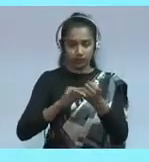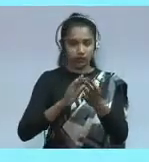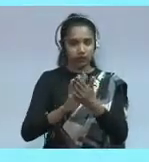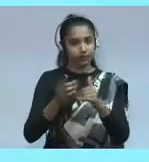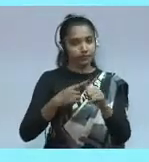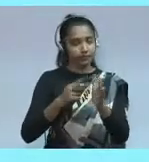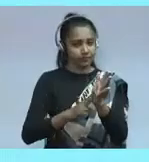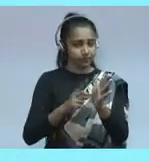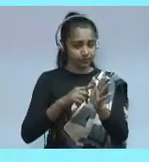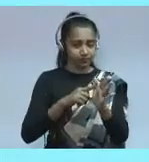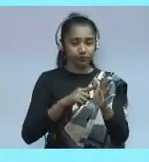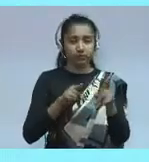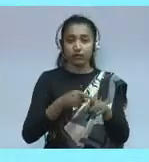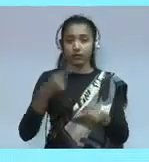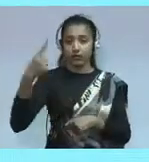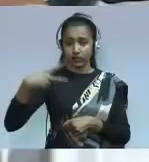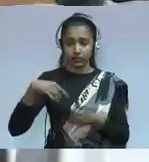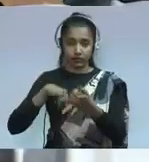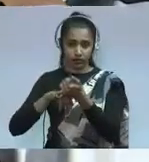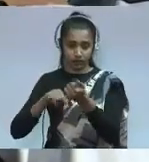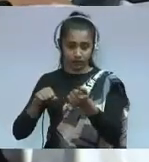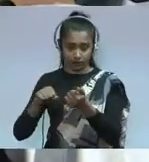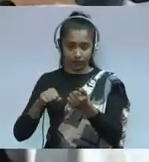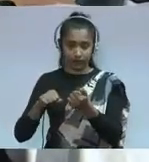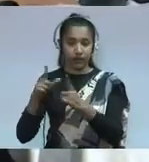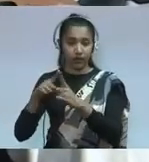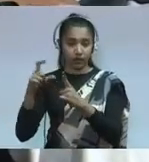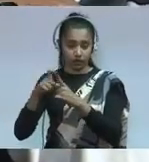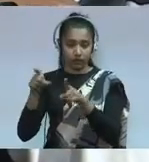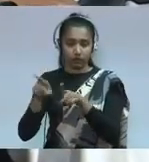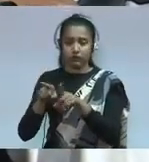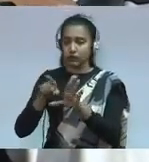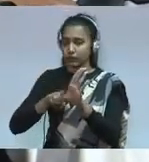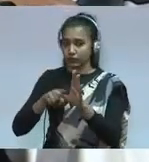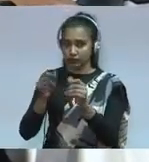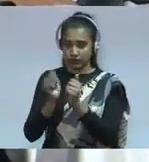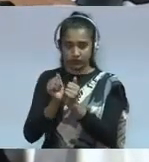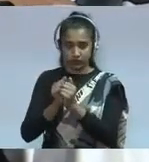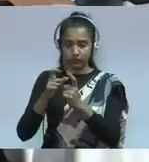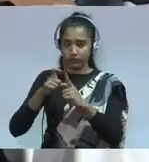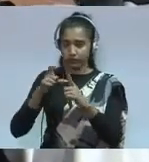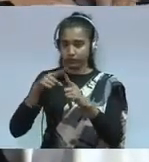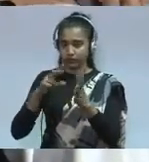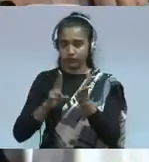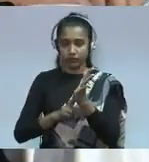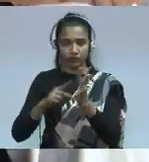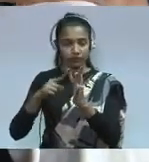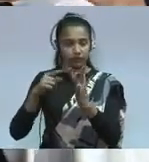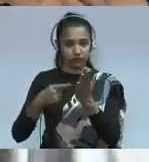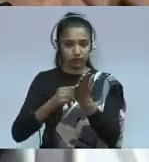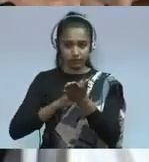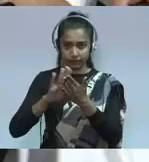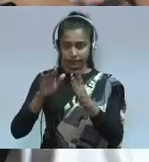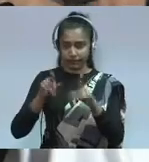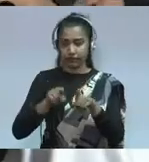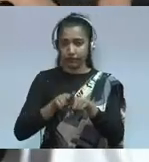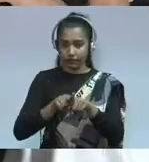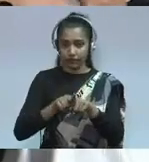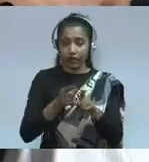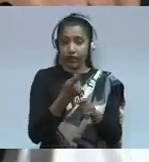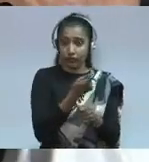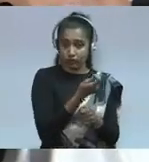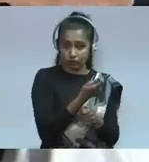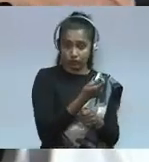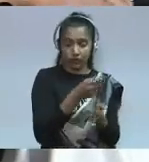නියෝජ්‍ය ලේකම්වරු, අධ්‍යාපන හා පුහුණු කටයුතු දිනෙත් මල්ලිකාරච්චි, අරමුදල් සහ